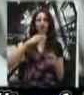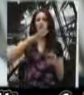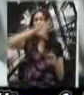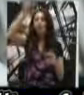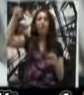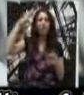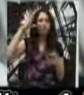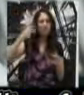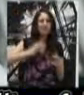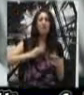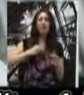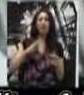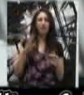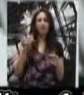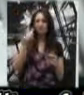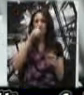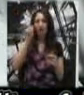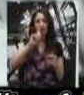وكل